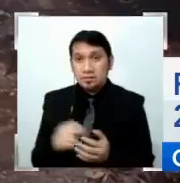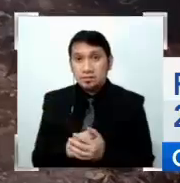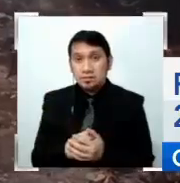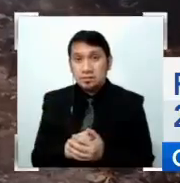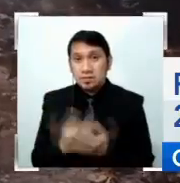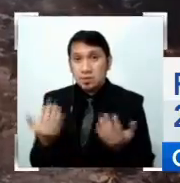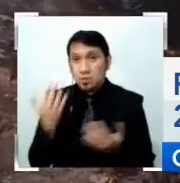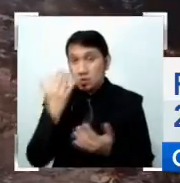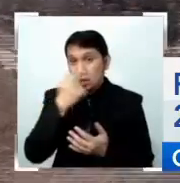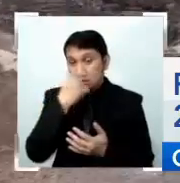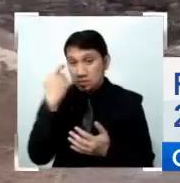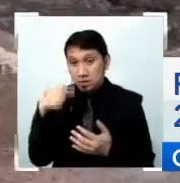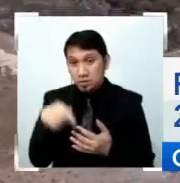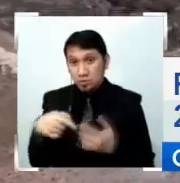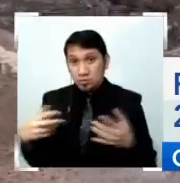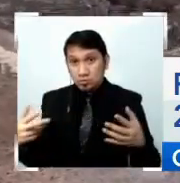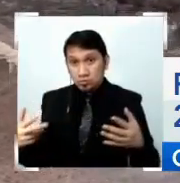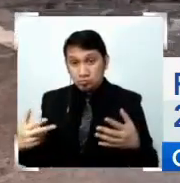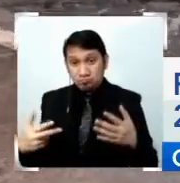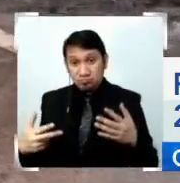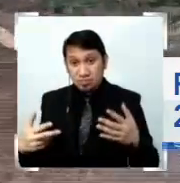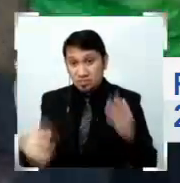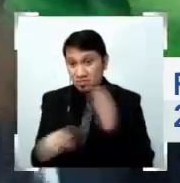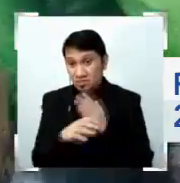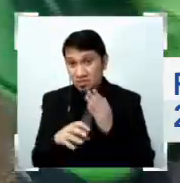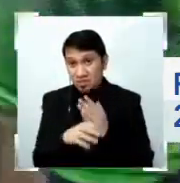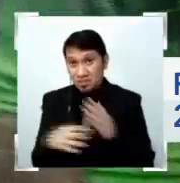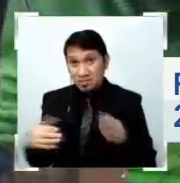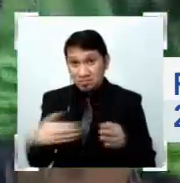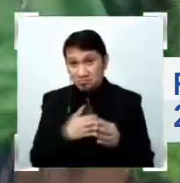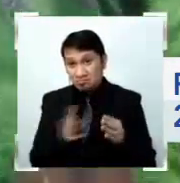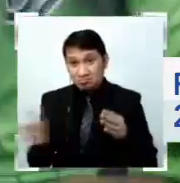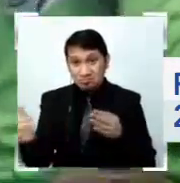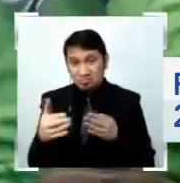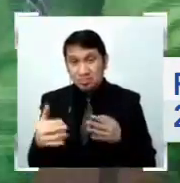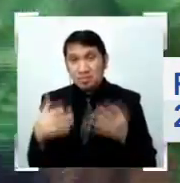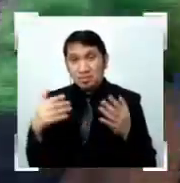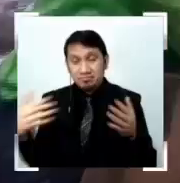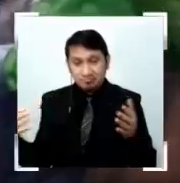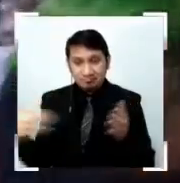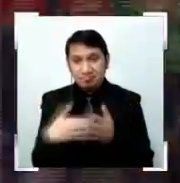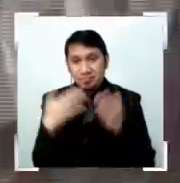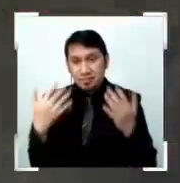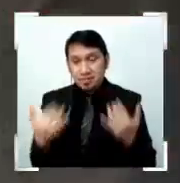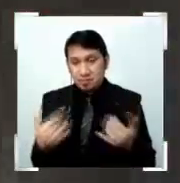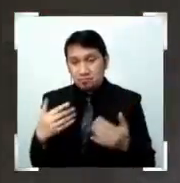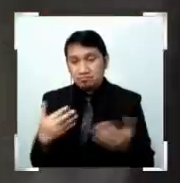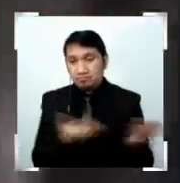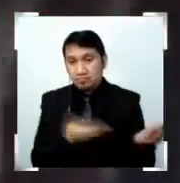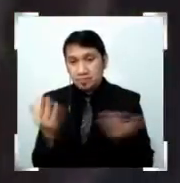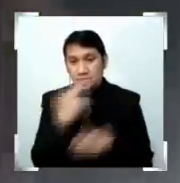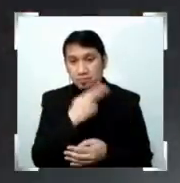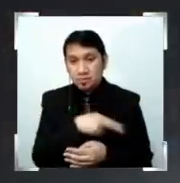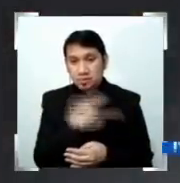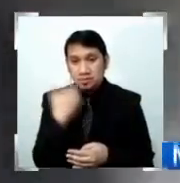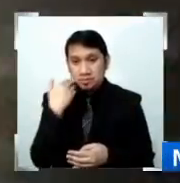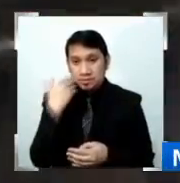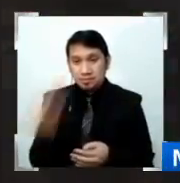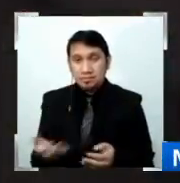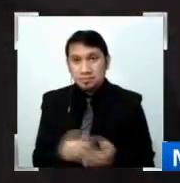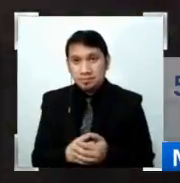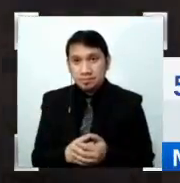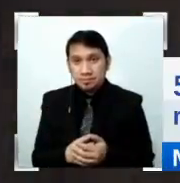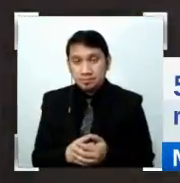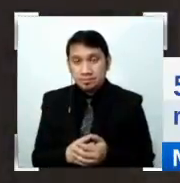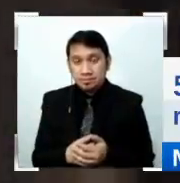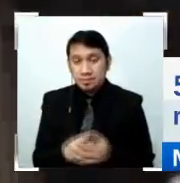nakaparadang six-wheeler at pickup nang lumipat siya sa outer lane. Dead on arrival sa ospital si Reyes. Sa Malabon, dalawang